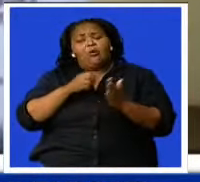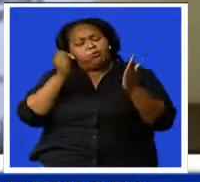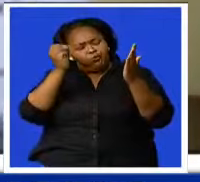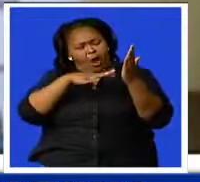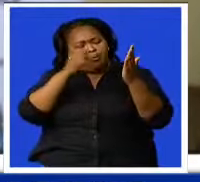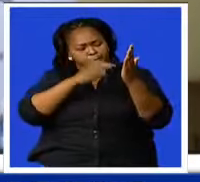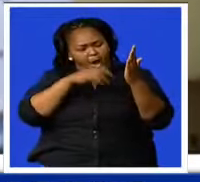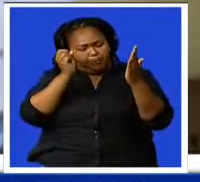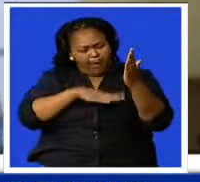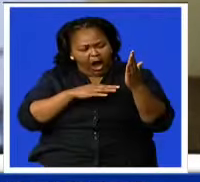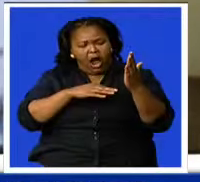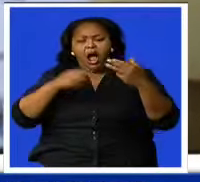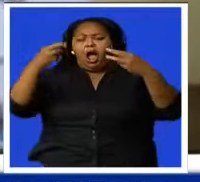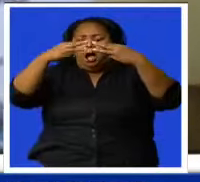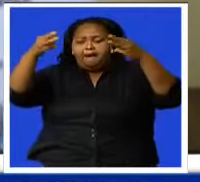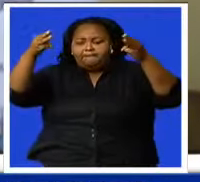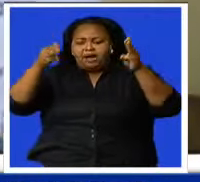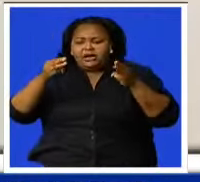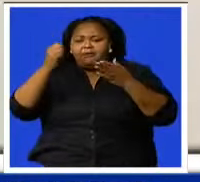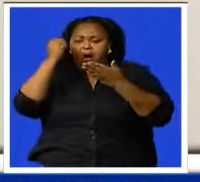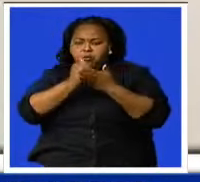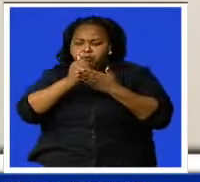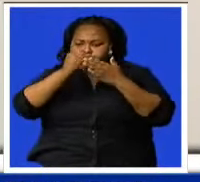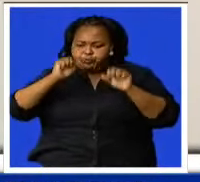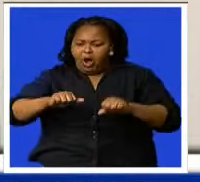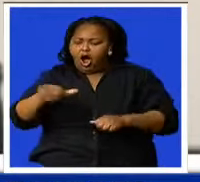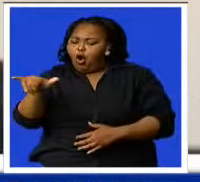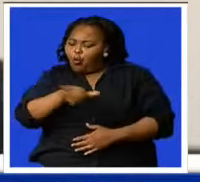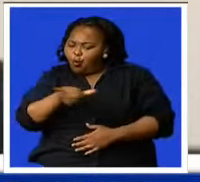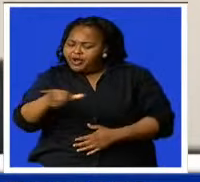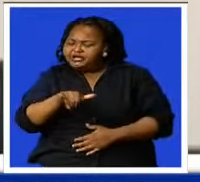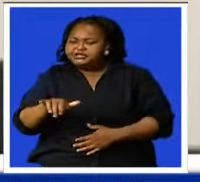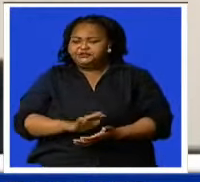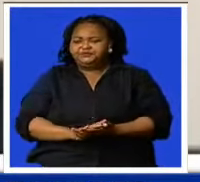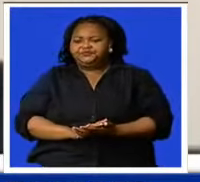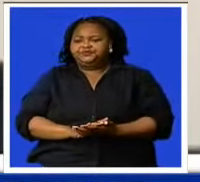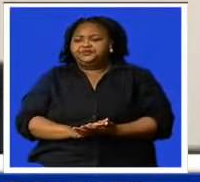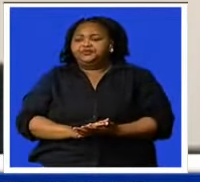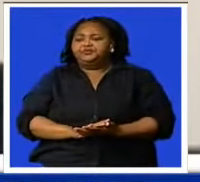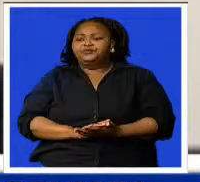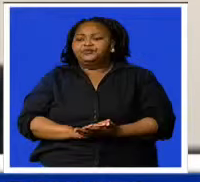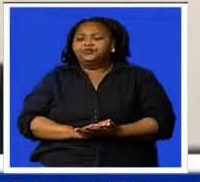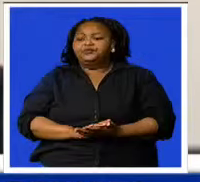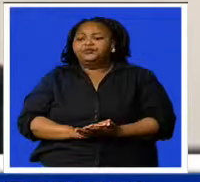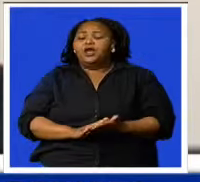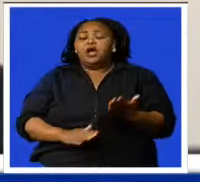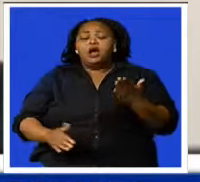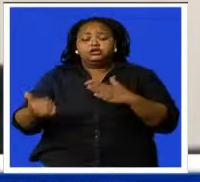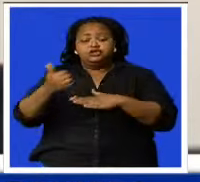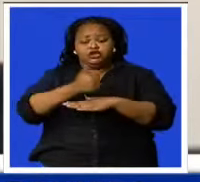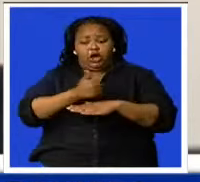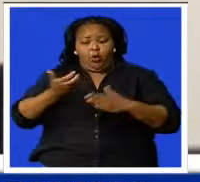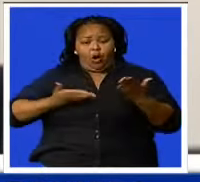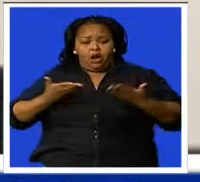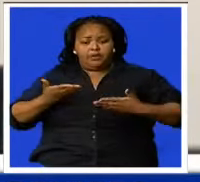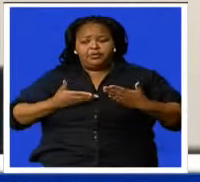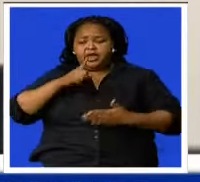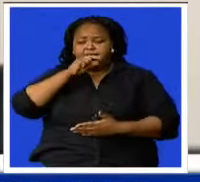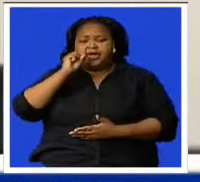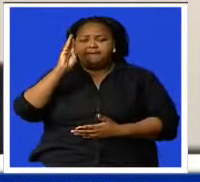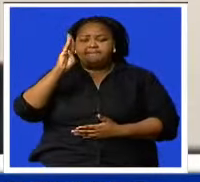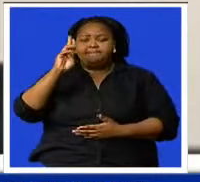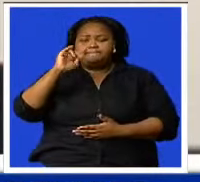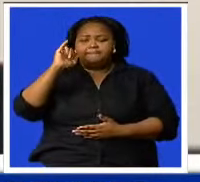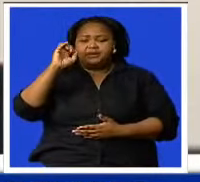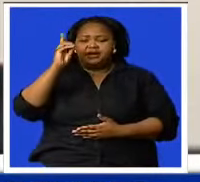iParliament iphasisa lokho siyachubeka siyaphambili. Umphathi walenkampani Bridget Makura uthi babone kukuhle ukuthi banikele ngale